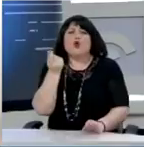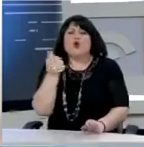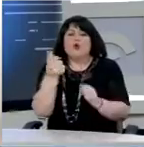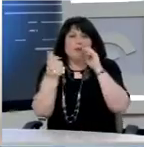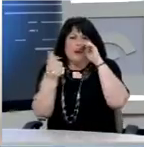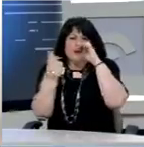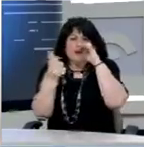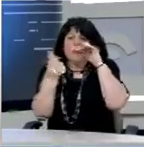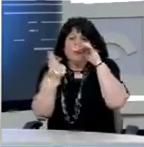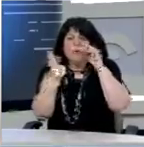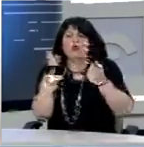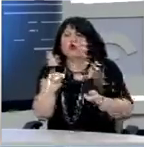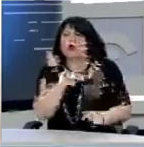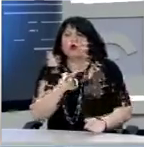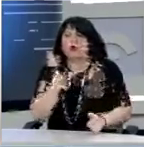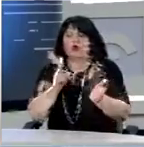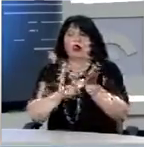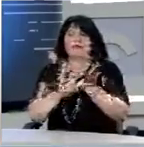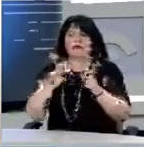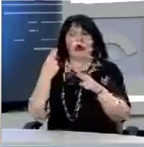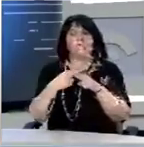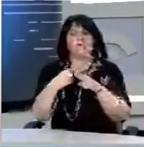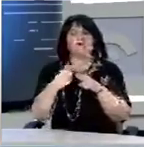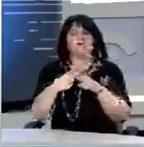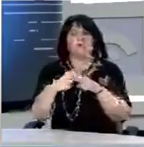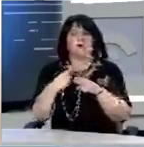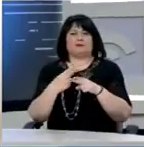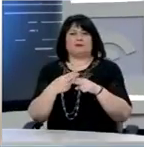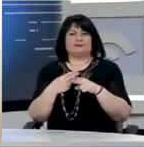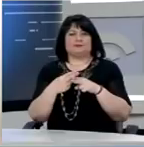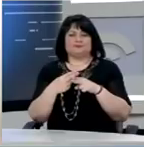δεν είχαμε την επίσημη